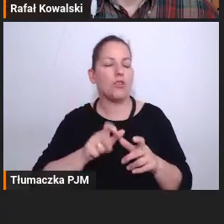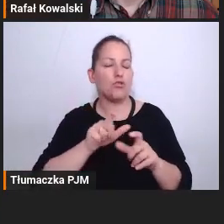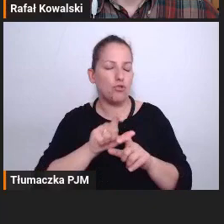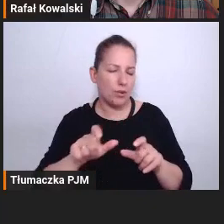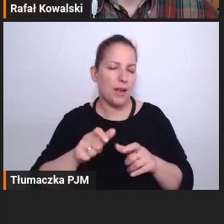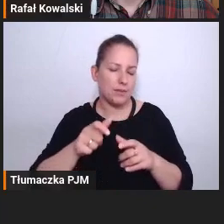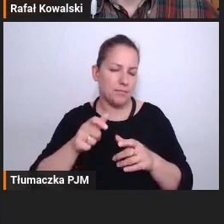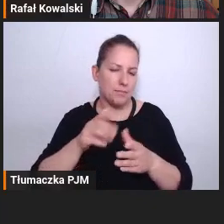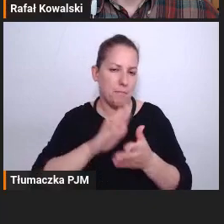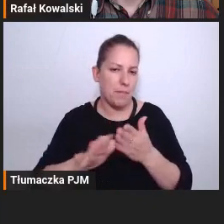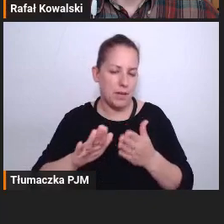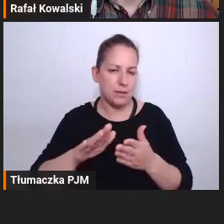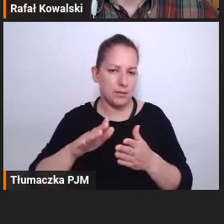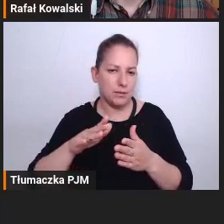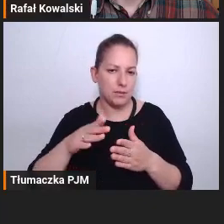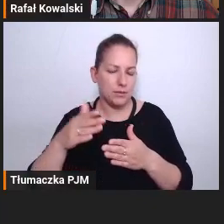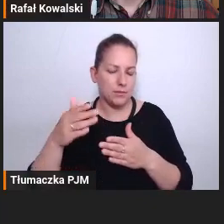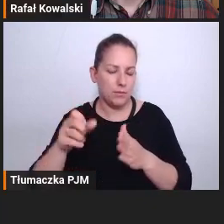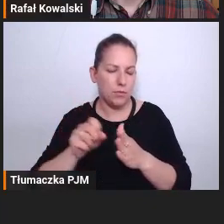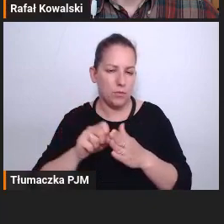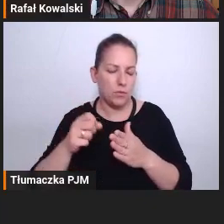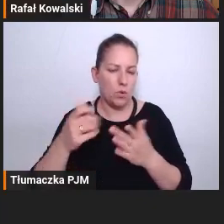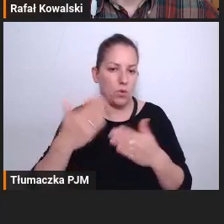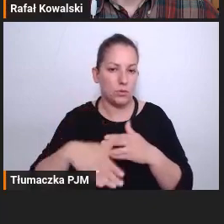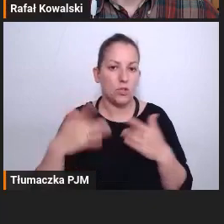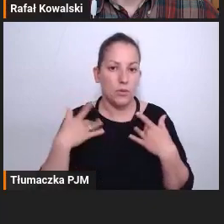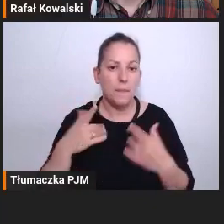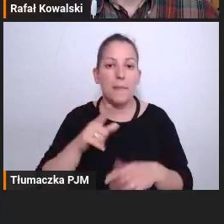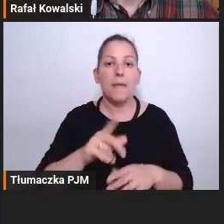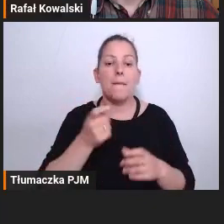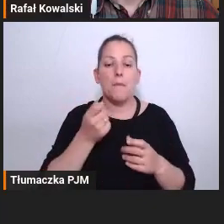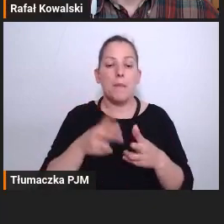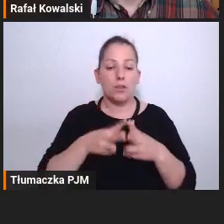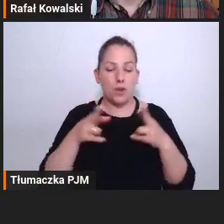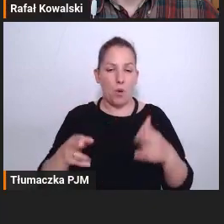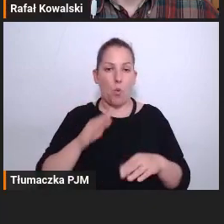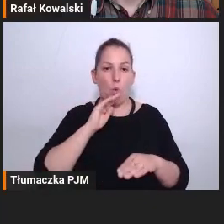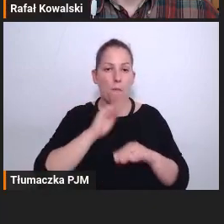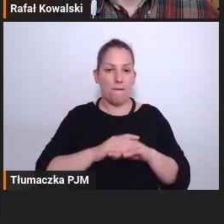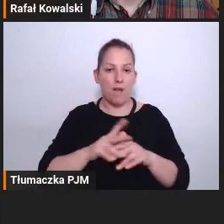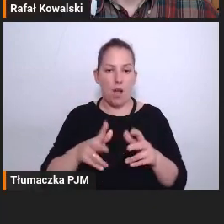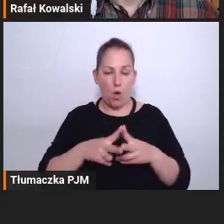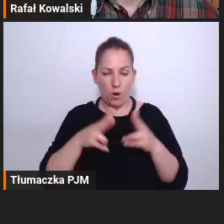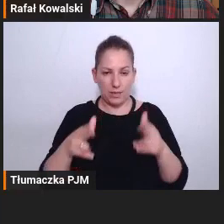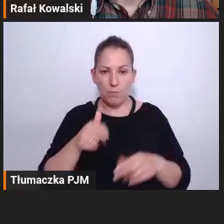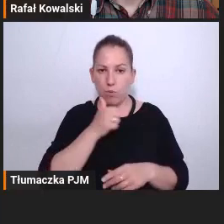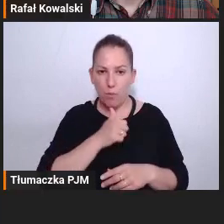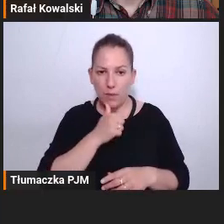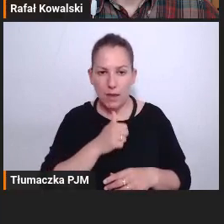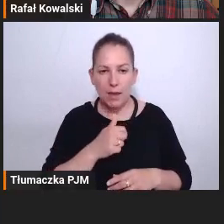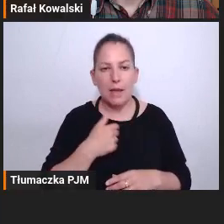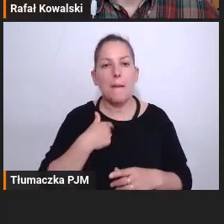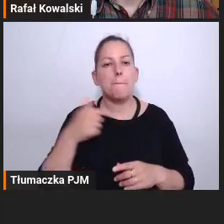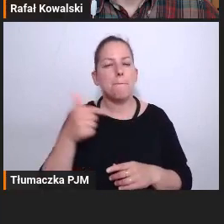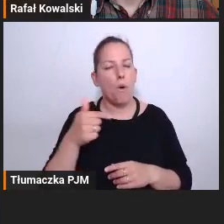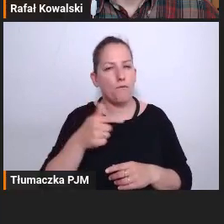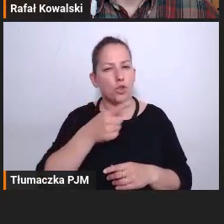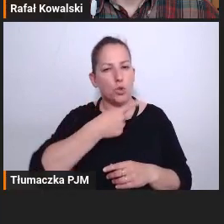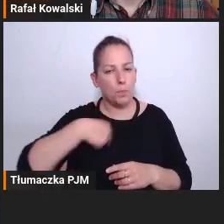określony. Co to oznacza? To oznacza, że w momencie, w którym my zawieramy umowę na okres próbny,